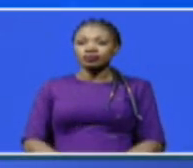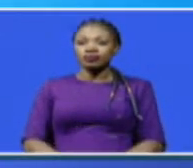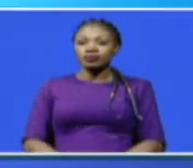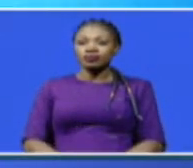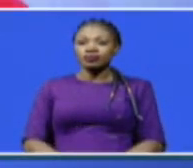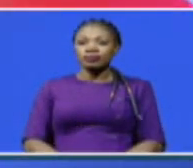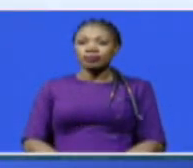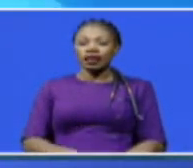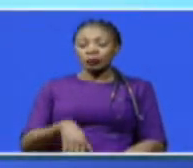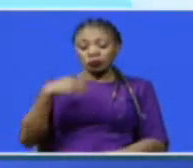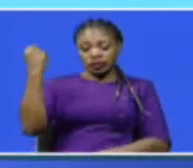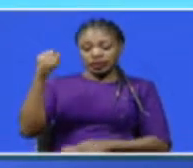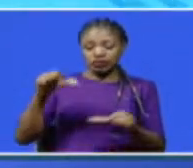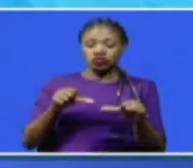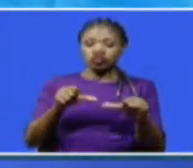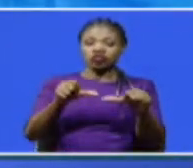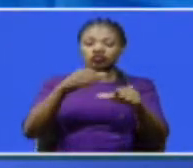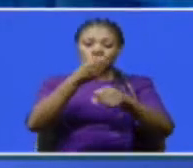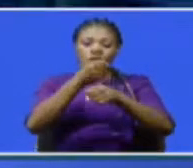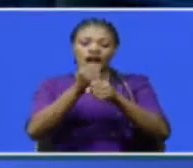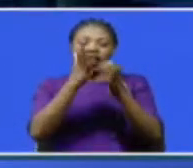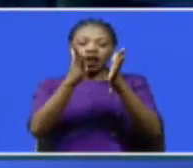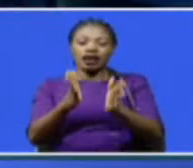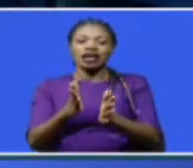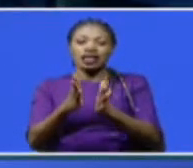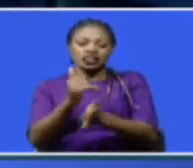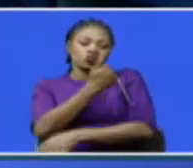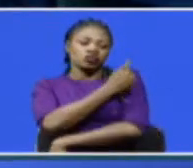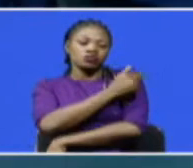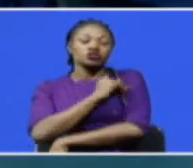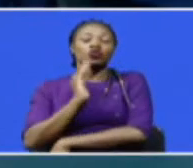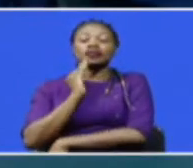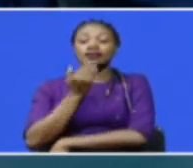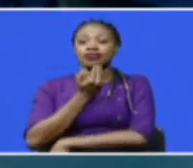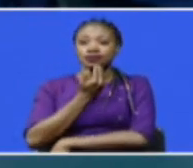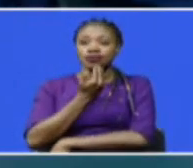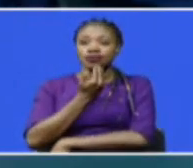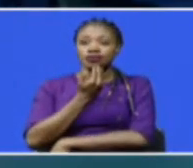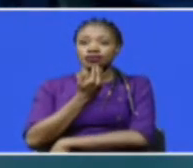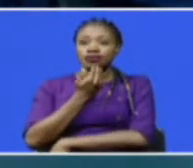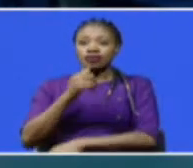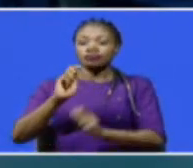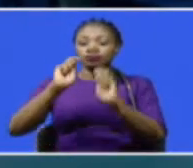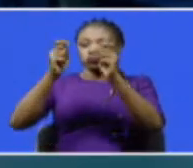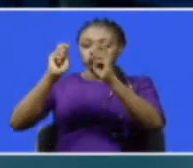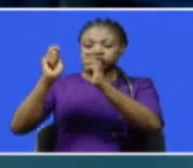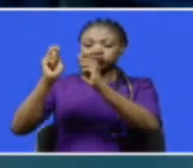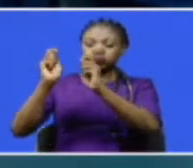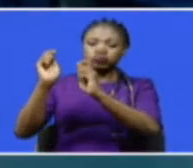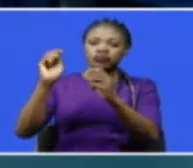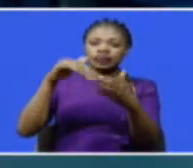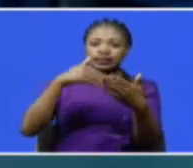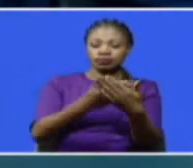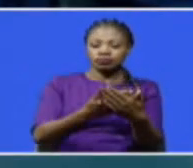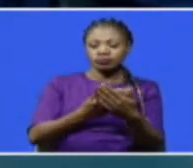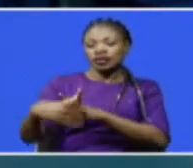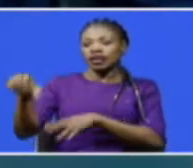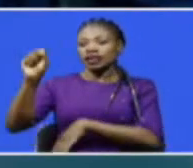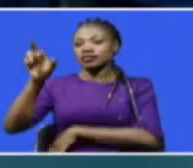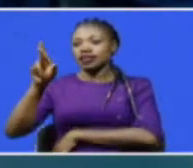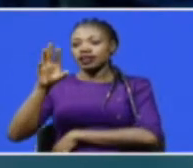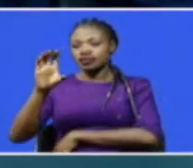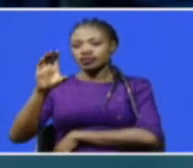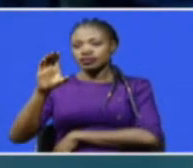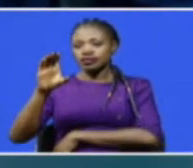Hayo ya siasa ya kijiri, wafanyakazi katika hospitali ya kitaifa ya Kenyatta waliandamana mpaka ofisi ya tume ya kuratibu mishahara